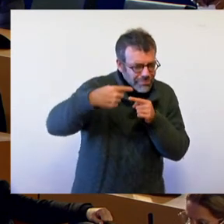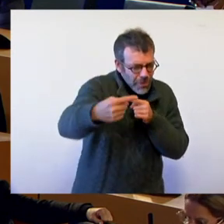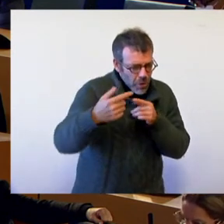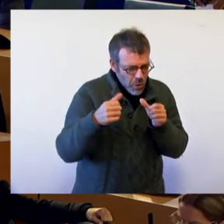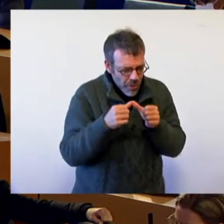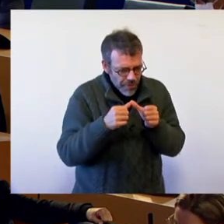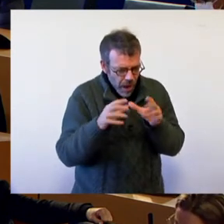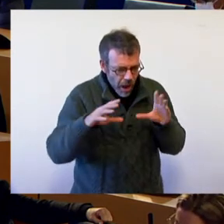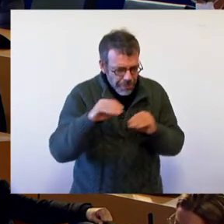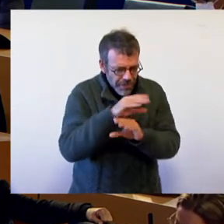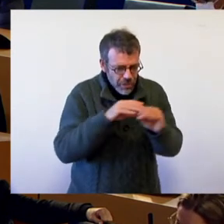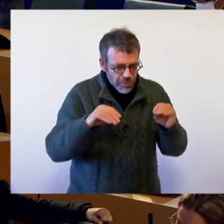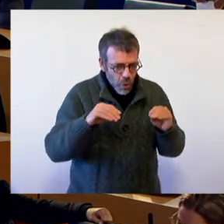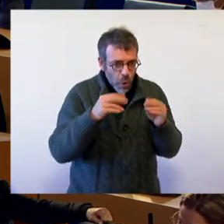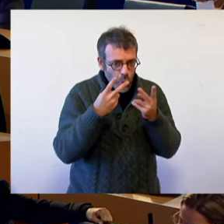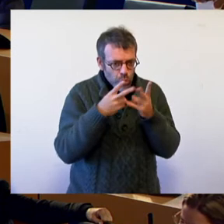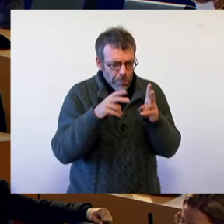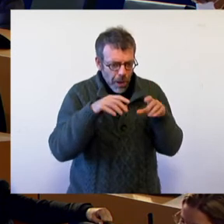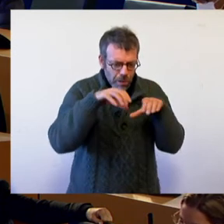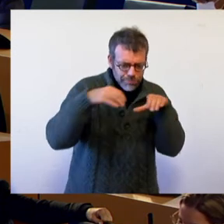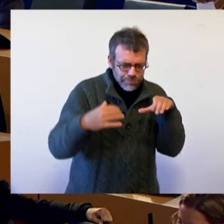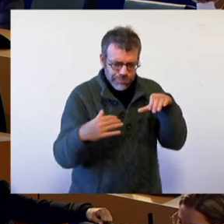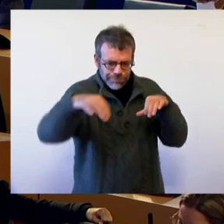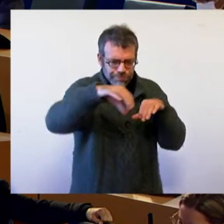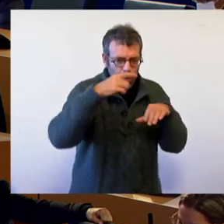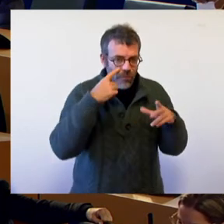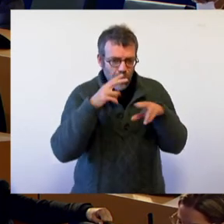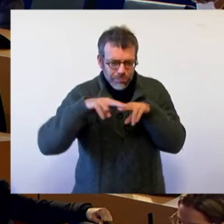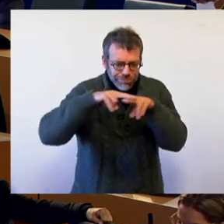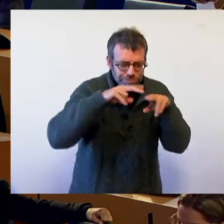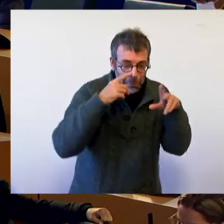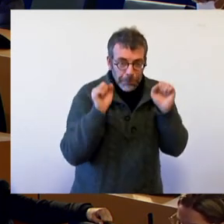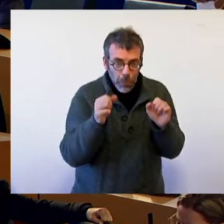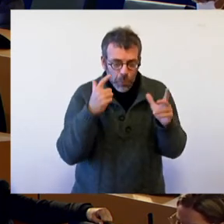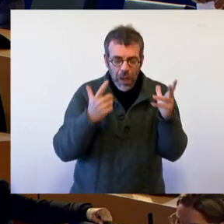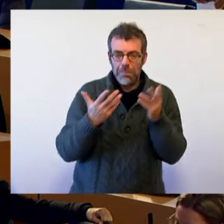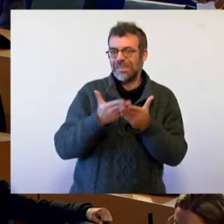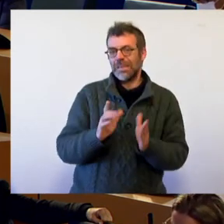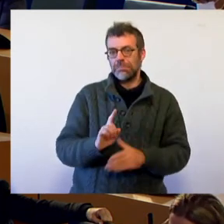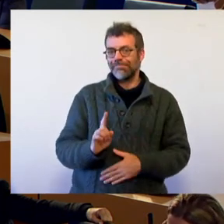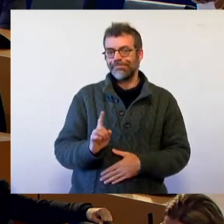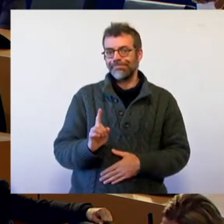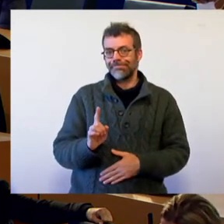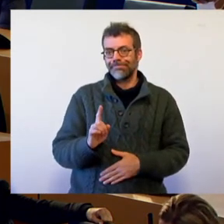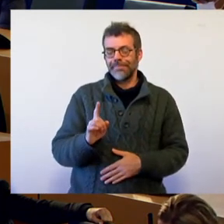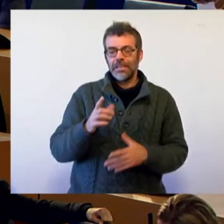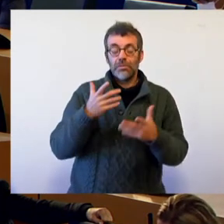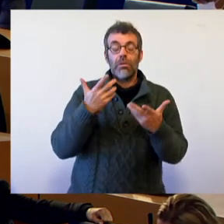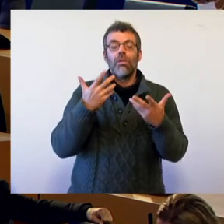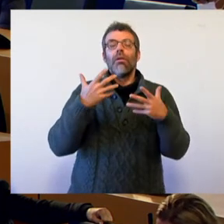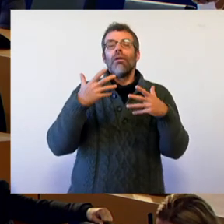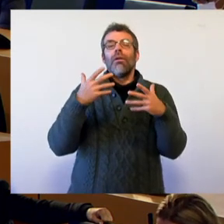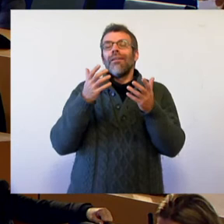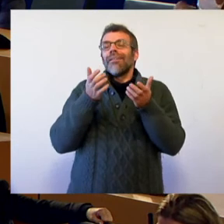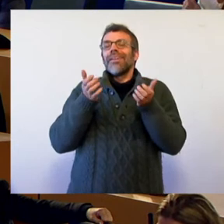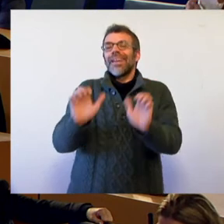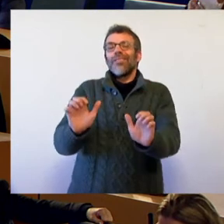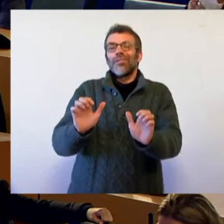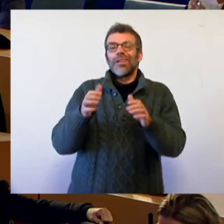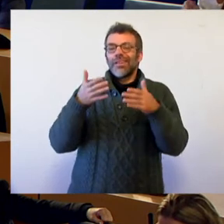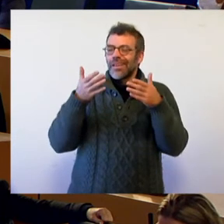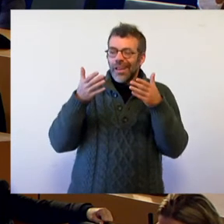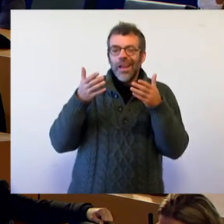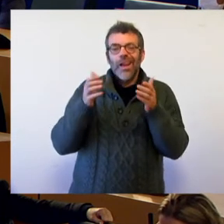mettre en place. Les choses ne sont pas simples. Là encore une fois, plutôt que les caricatures et les raccourcis, l'action